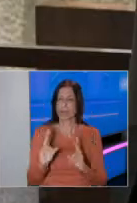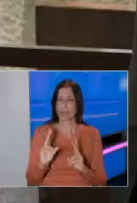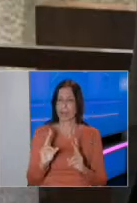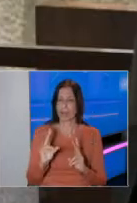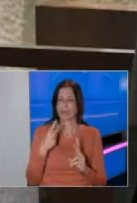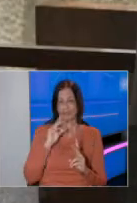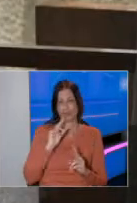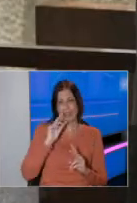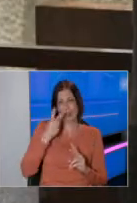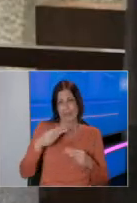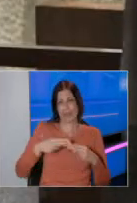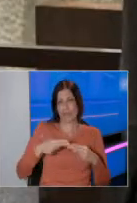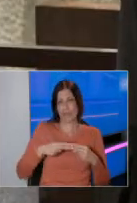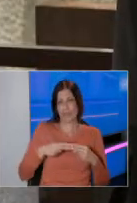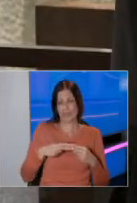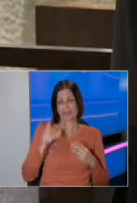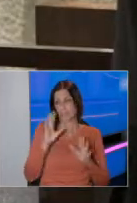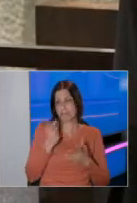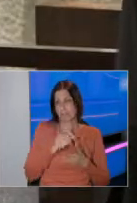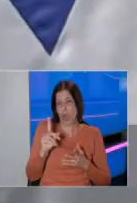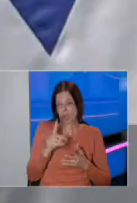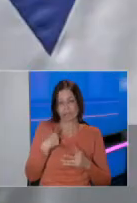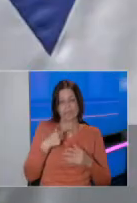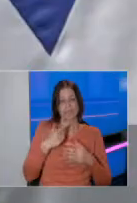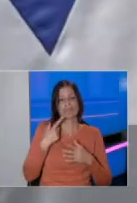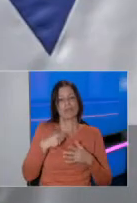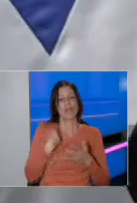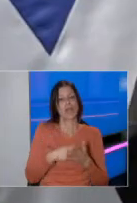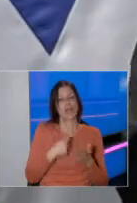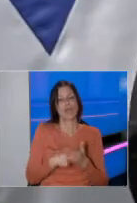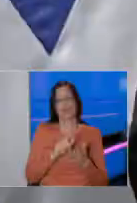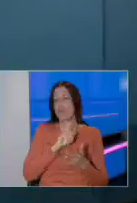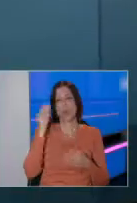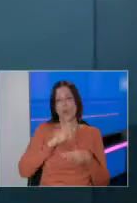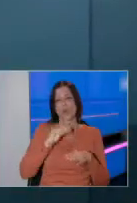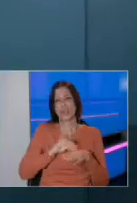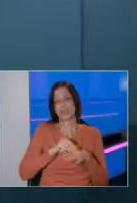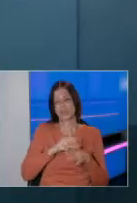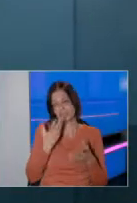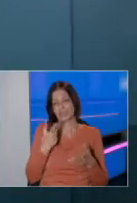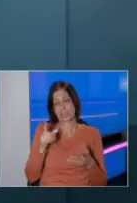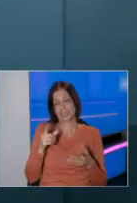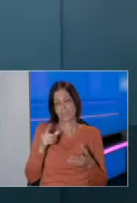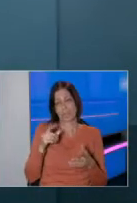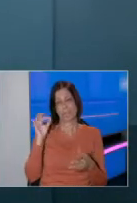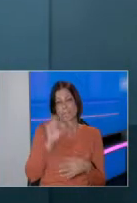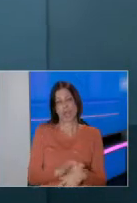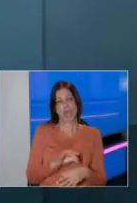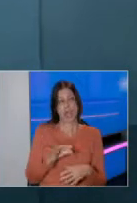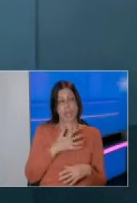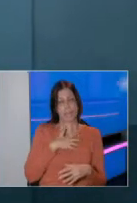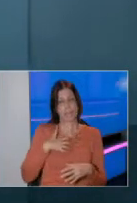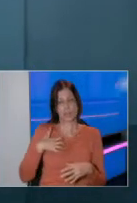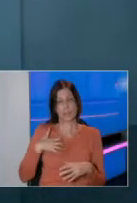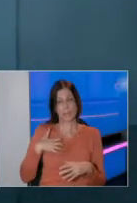הקרובות התגמולים של נכי צה"ל לא היו מותקנים, וזהו מכה קשה לפצועים. ובטח ובטח כמו